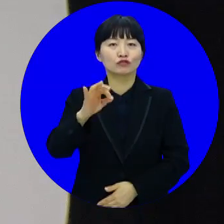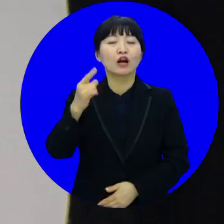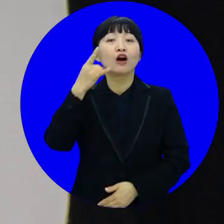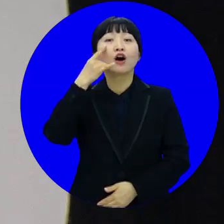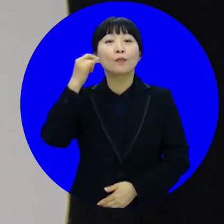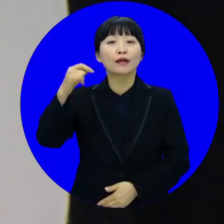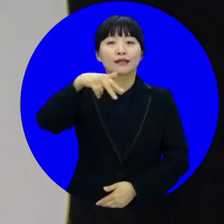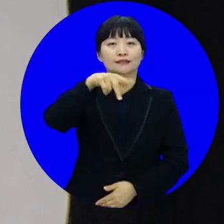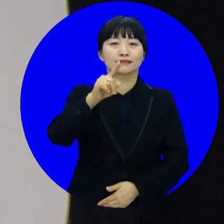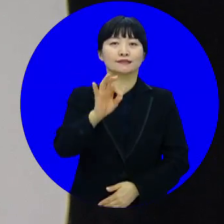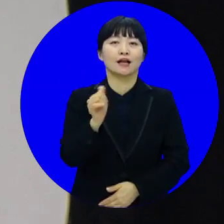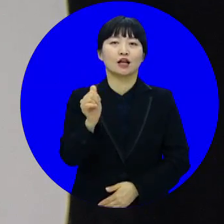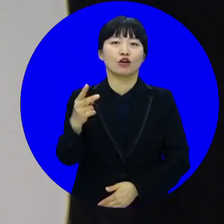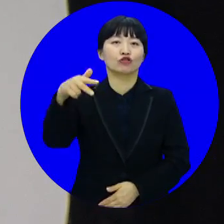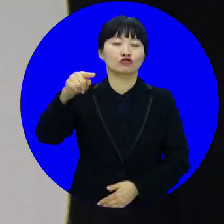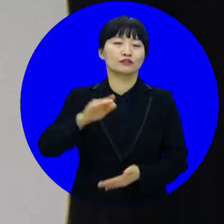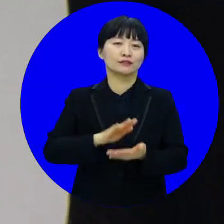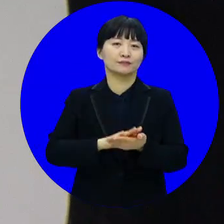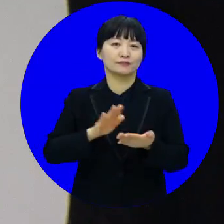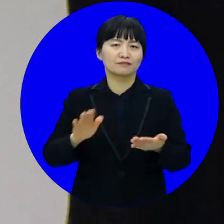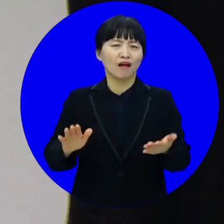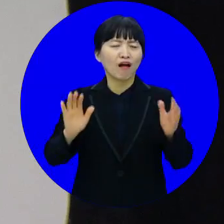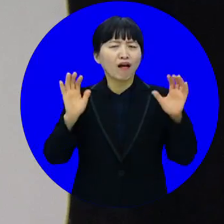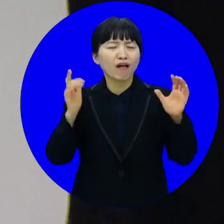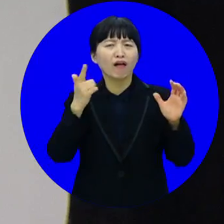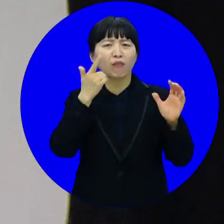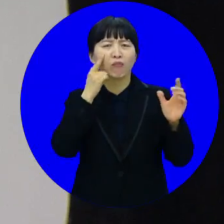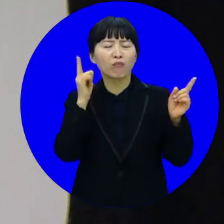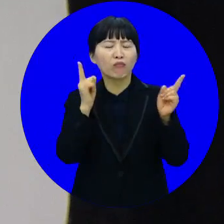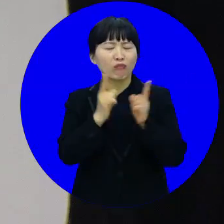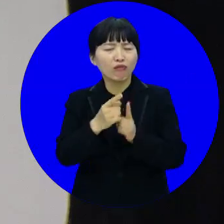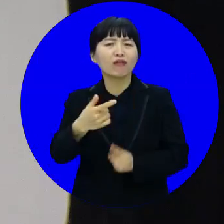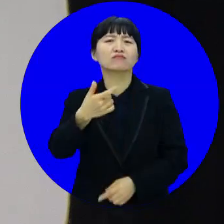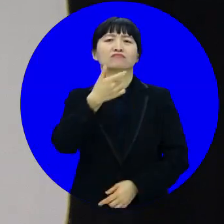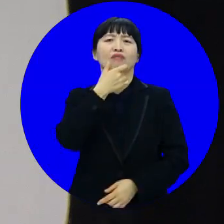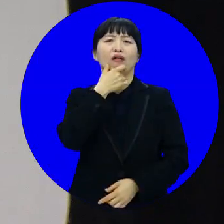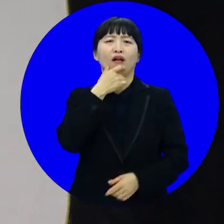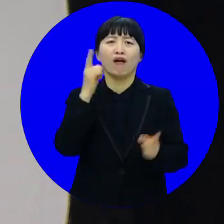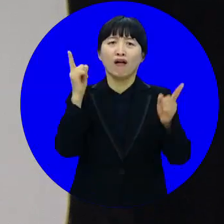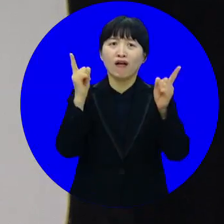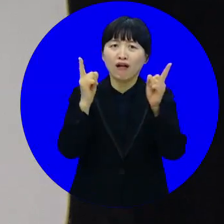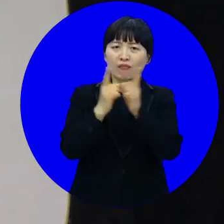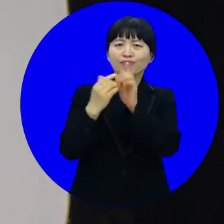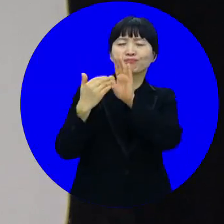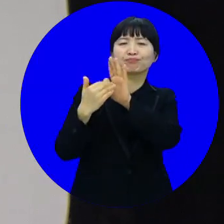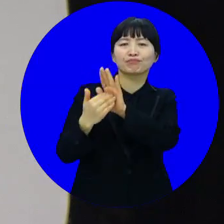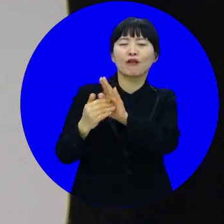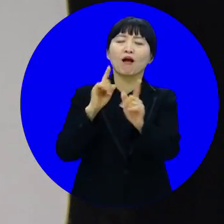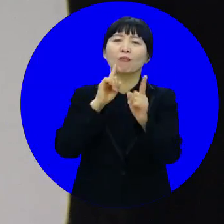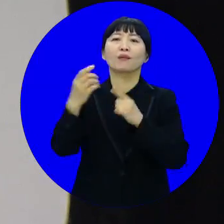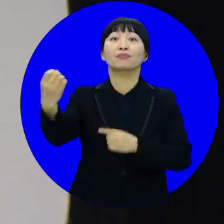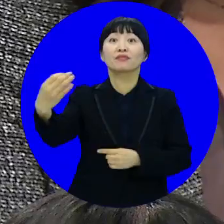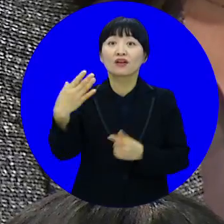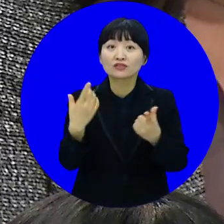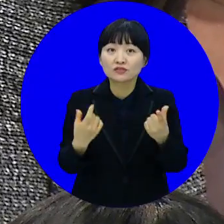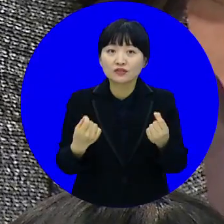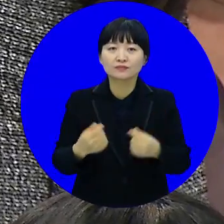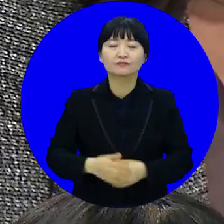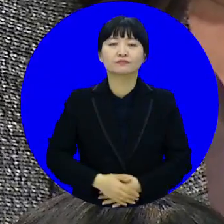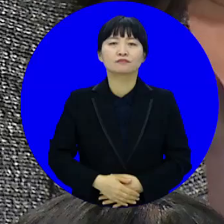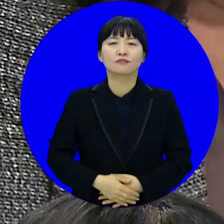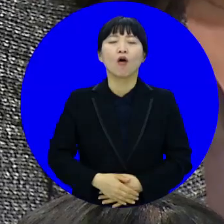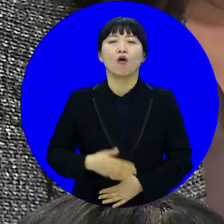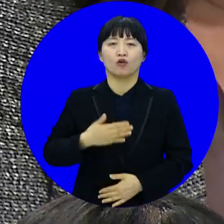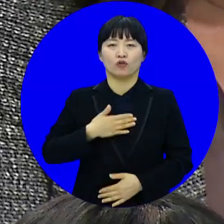씨인데요. 아이가 아빠를 만나기 싫어한다, 면접 교섭을 거부한다라고 말씀을 하셨어요. 저희는